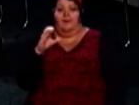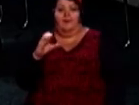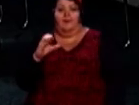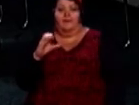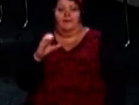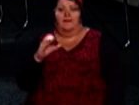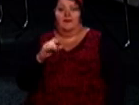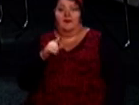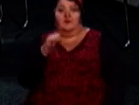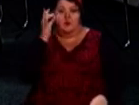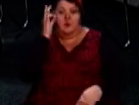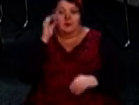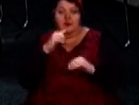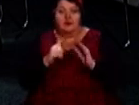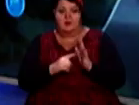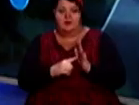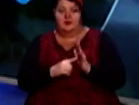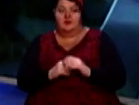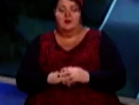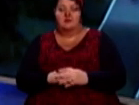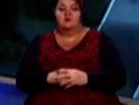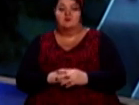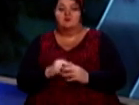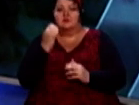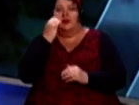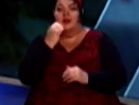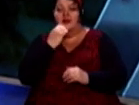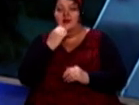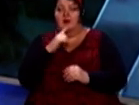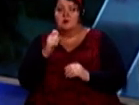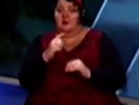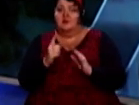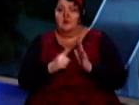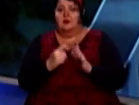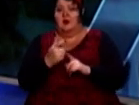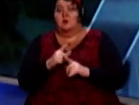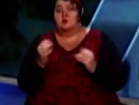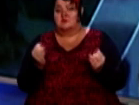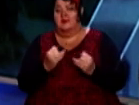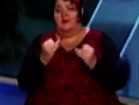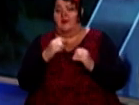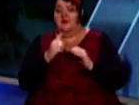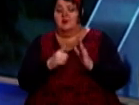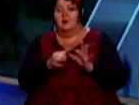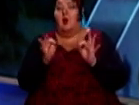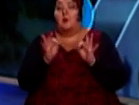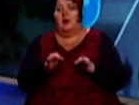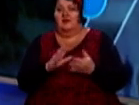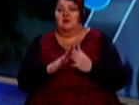пам'ятаєте запитання, Ірина Станіславівна? Так, дякую. Дякую за запитання, дуже цікаві запитання. Ну, насправді, в